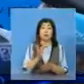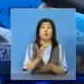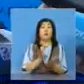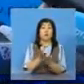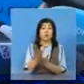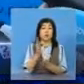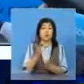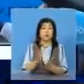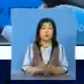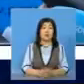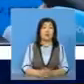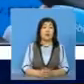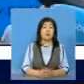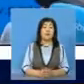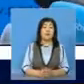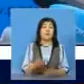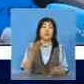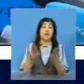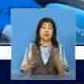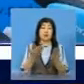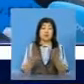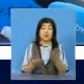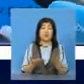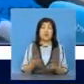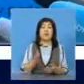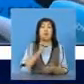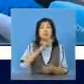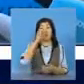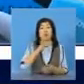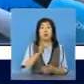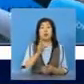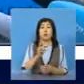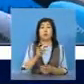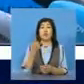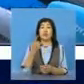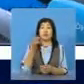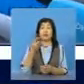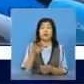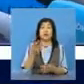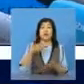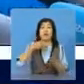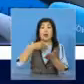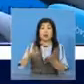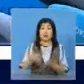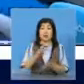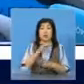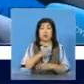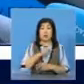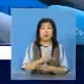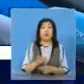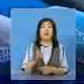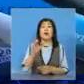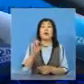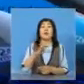Егер де соны атаулы әлеуметтік көмекті алып жүріп сол жұмыстан бас тартса, онда бүгінгі таңға тек қана өзіне әлеуметтік көмекке тоқтатылатын